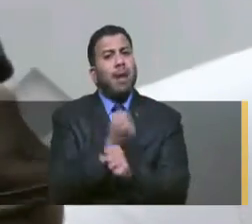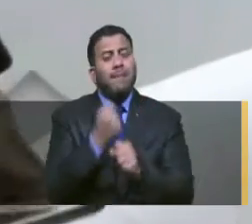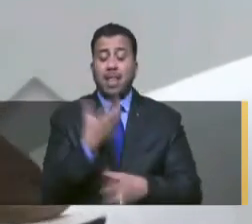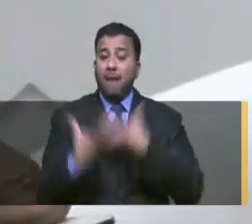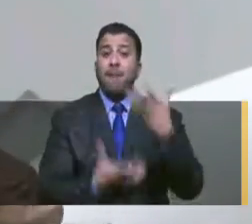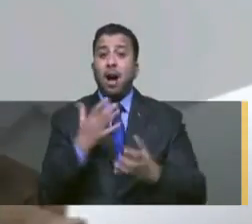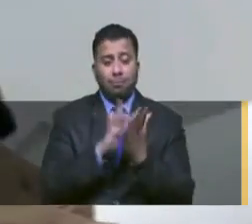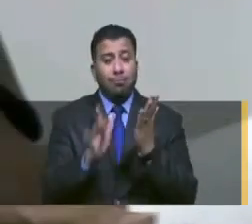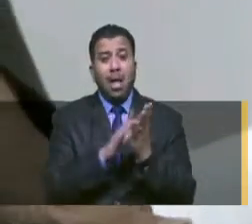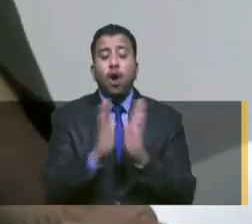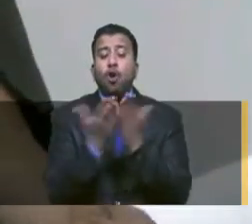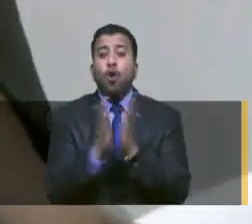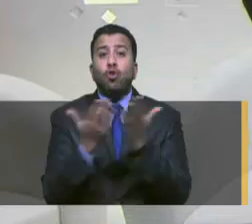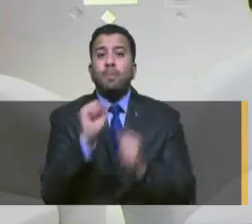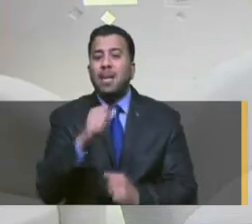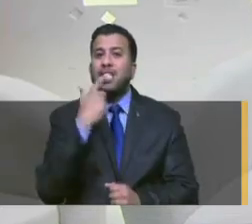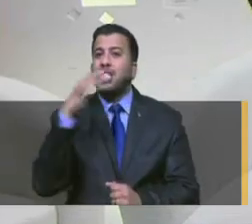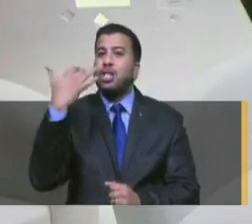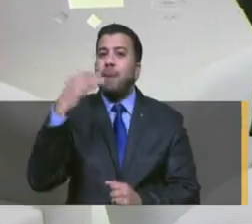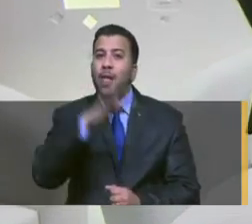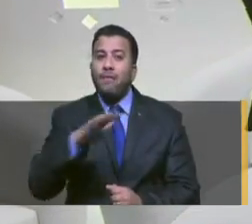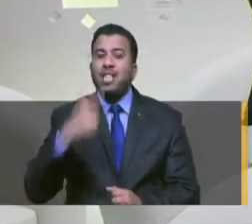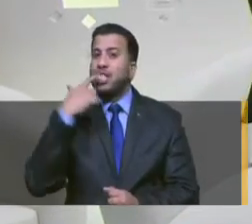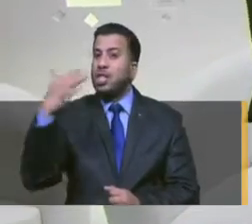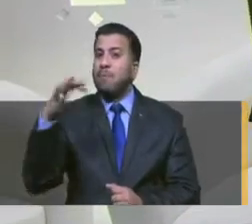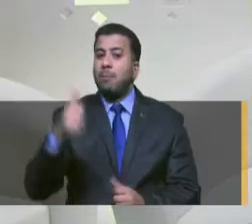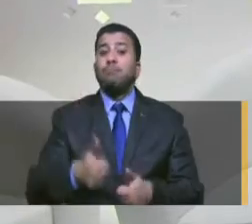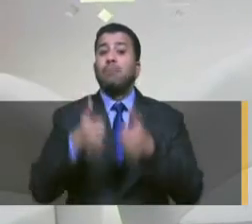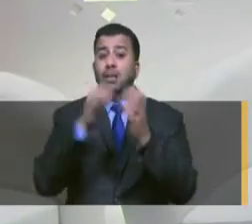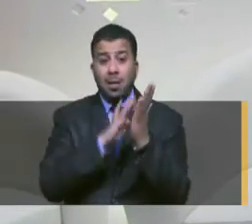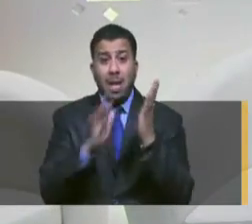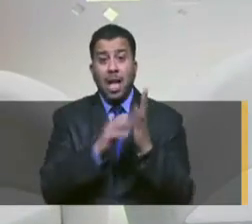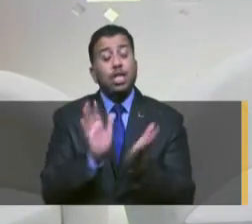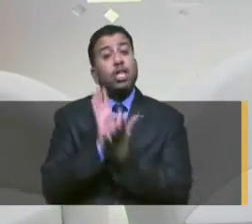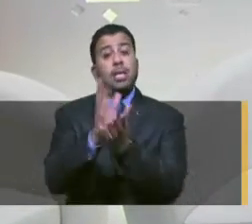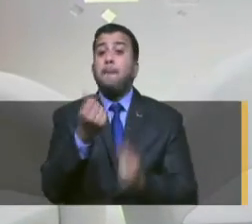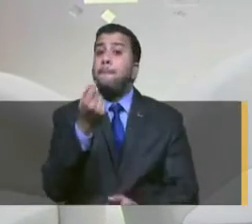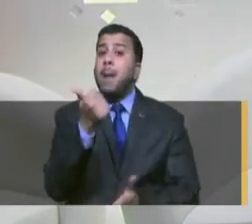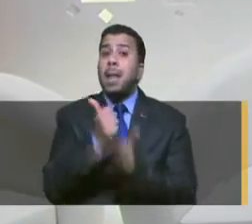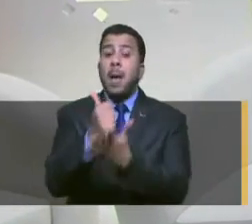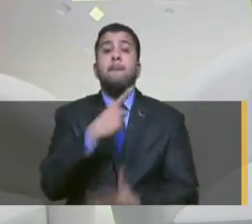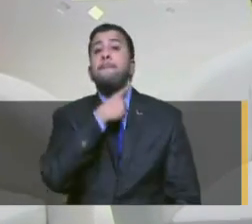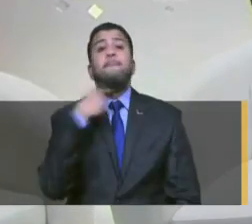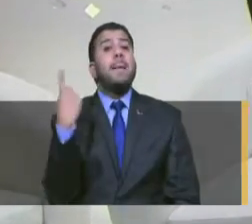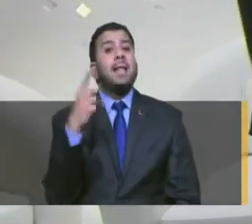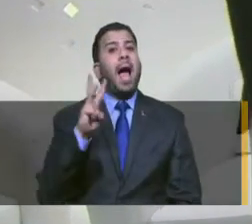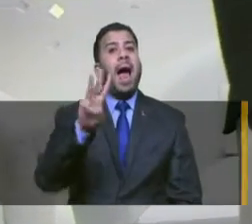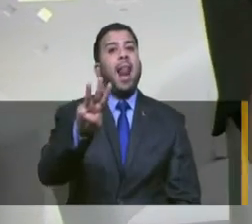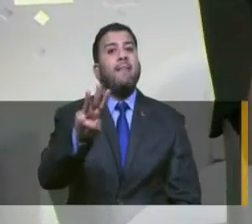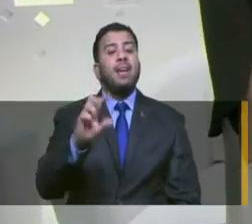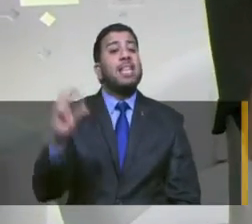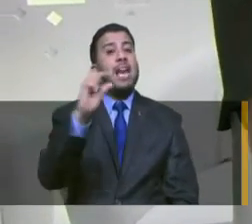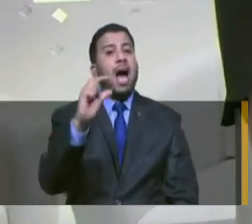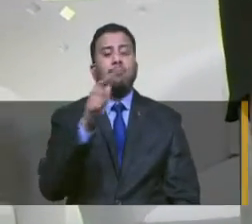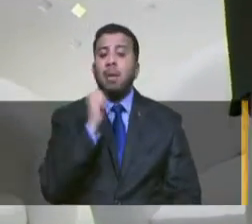تفاعلي لكتب الأطفال واليافعين، وسيحصل التطبيق الفائز على جائزة مالية بقيمة 100,000 درهم. كما أعلنت